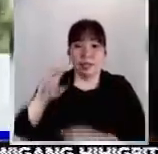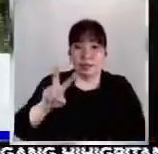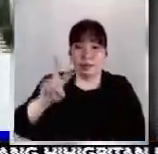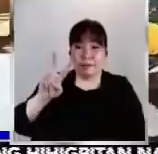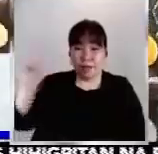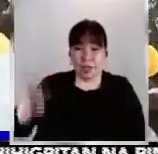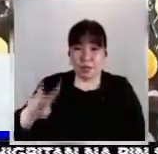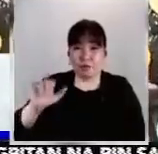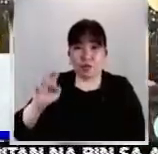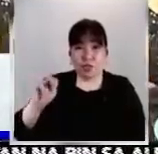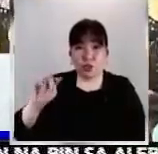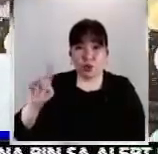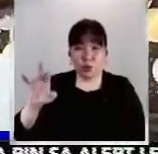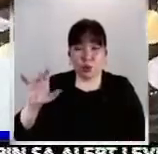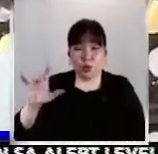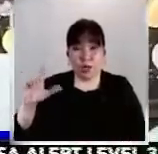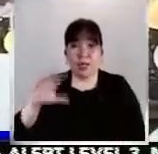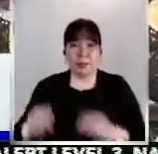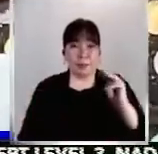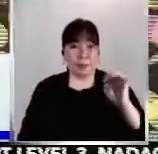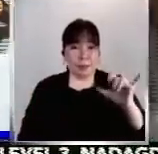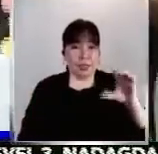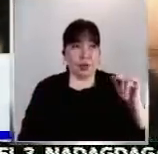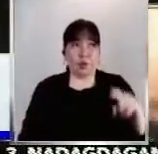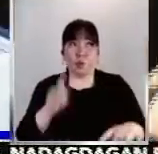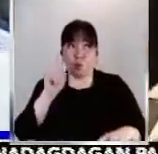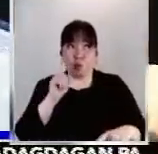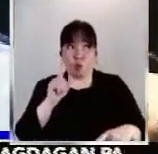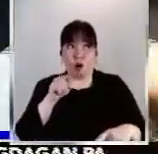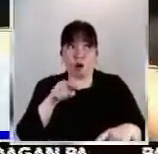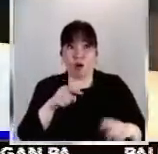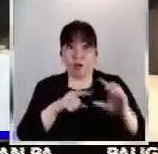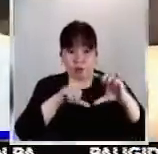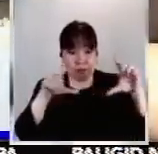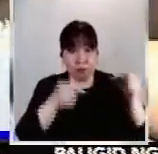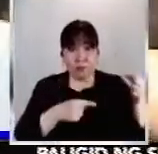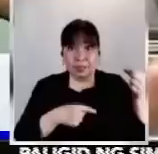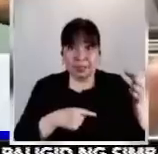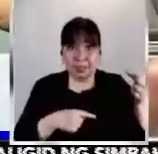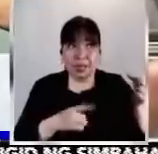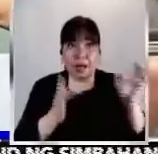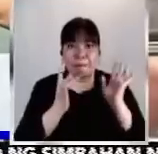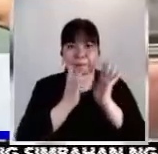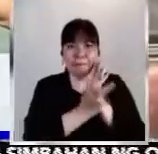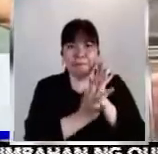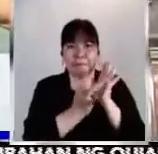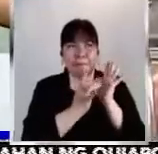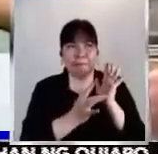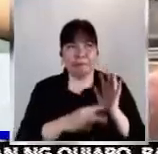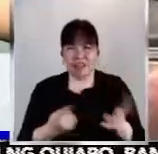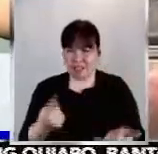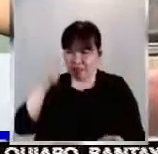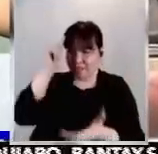Mekawayan, Bulacan. May isang pasahero na nasita dahil ang dala niyang vaccination card ay blanco pala. Paano ko pong papaniwala na kayo